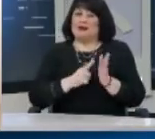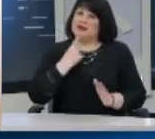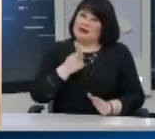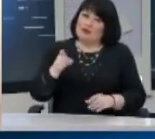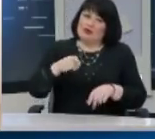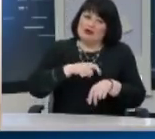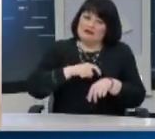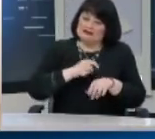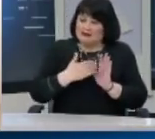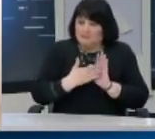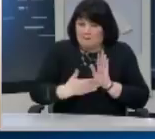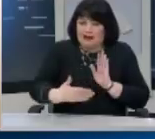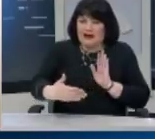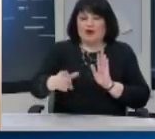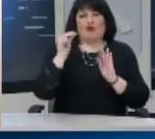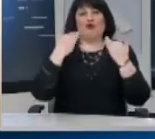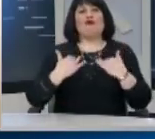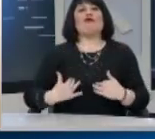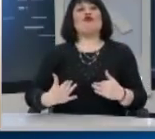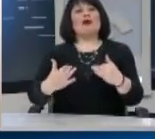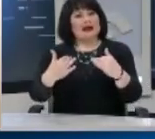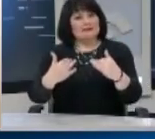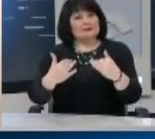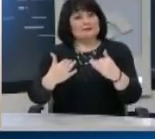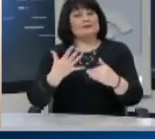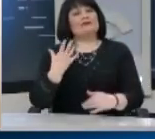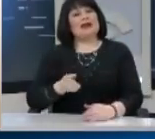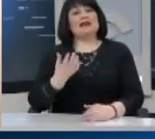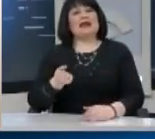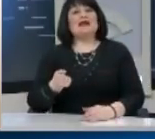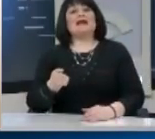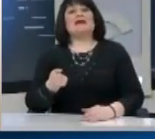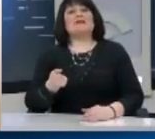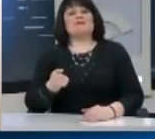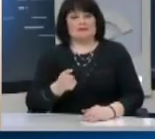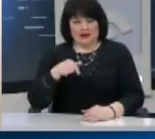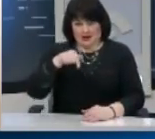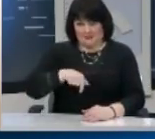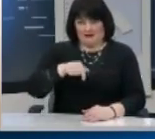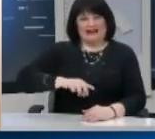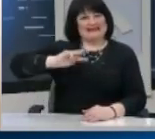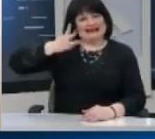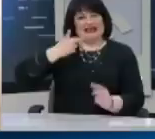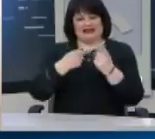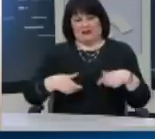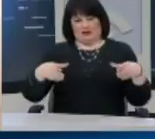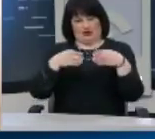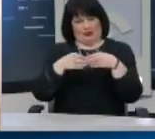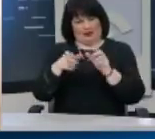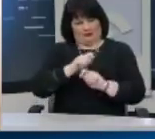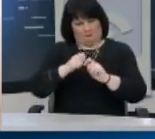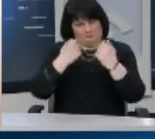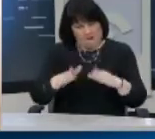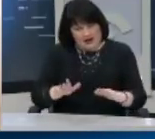στην παρούσα περίοδο της βουλής υπήρξε από αυτή την τρίτη επιτροπή κατά σειρά που